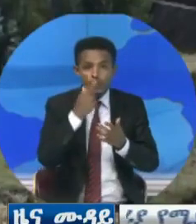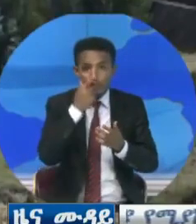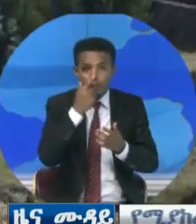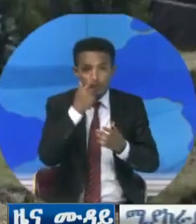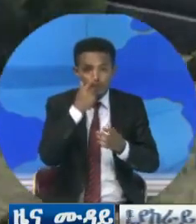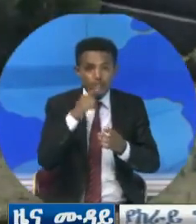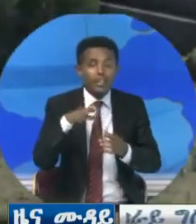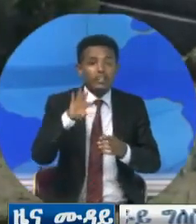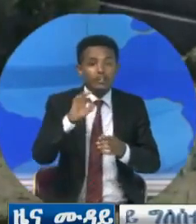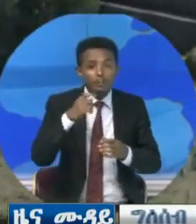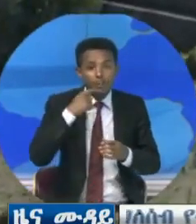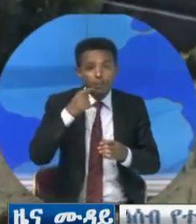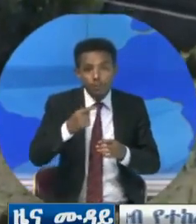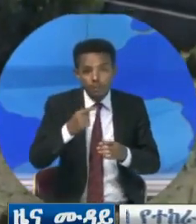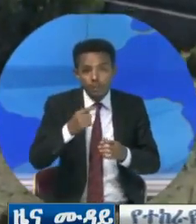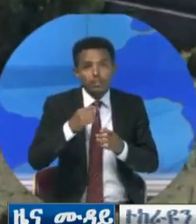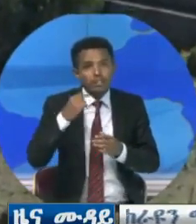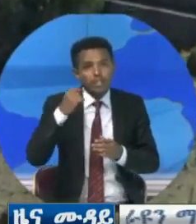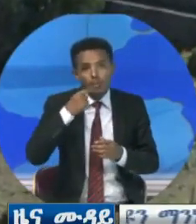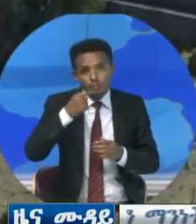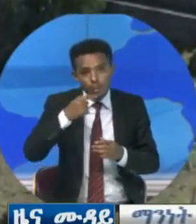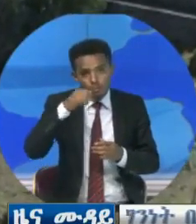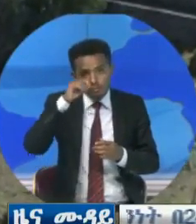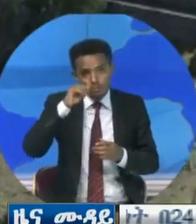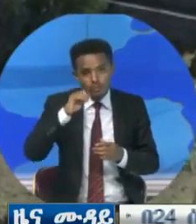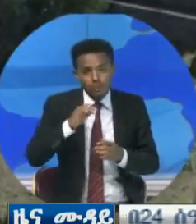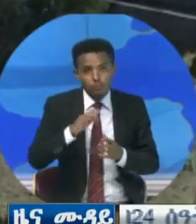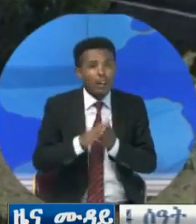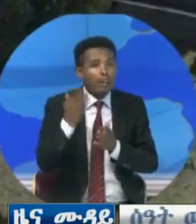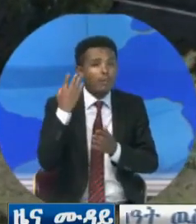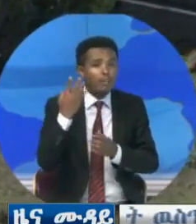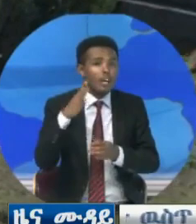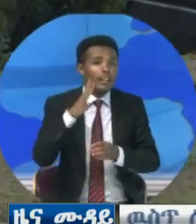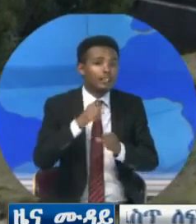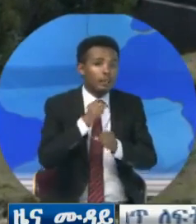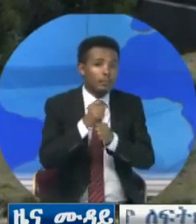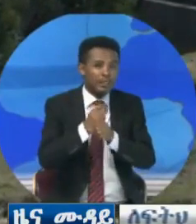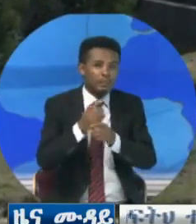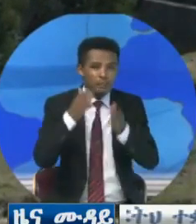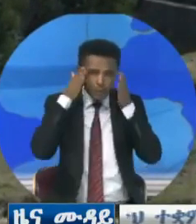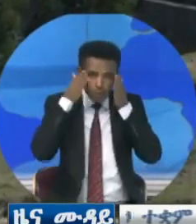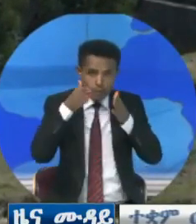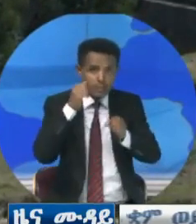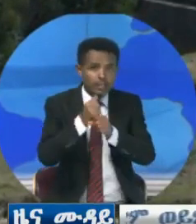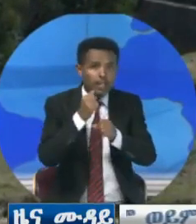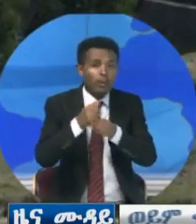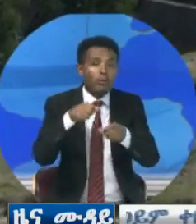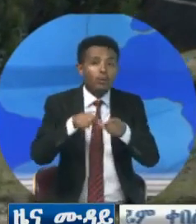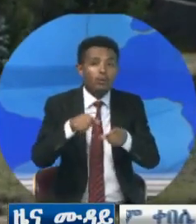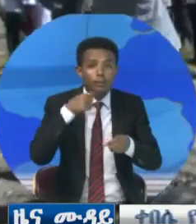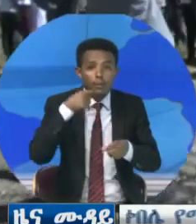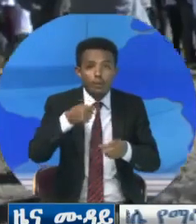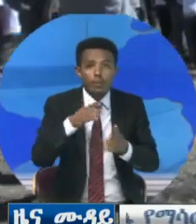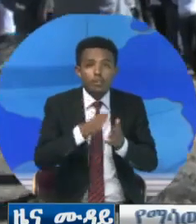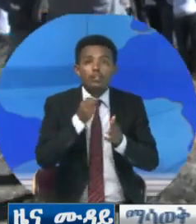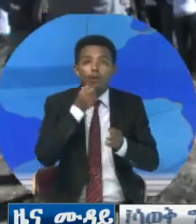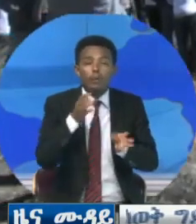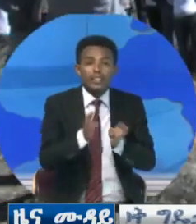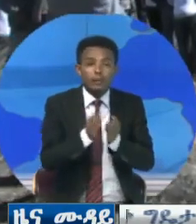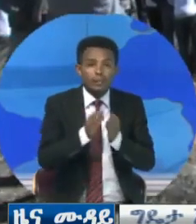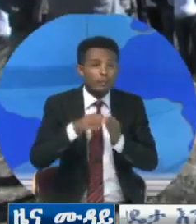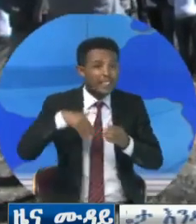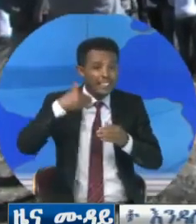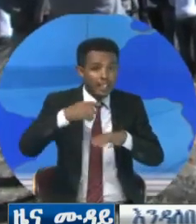አግኝተናል ብለውናል ያሉ ሲሆን ዞኑ ይህን ስራ በተለይ ባለፉት 4 አመታት በትኩረት ሲሰራ ቆይቷል ብለዋል። የውሃ ማሰባሰብ ስራው በቀጣይ